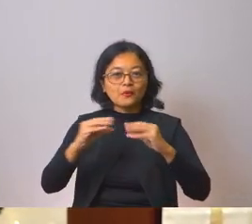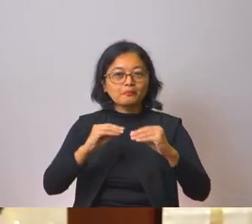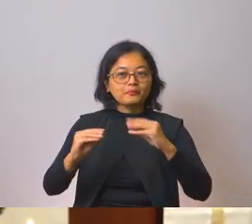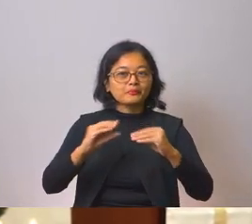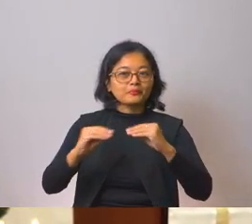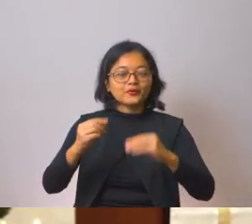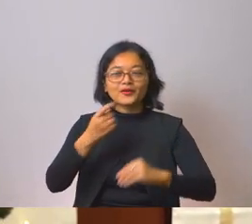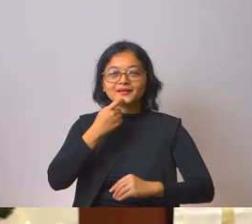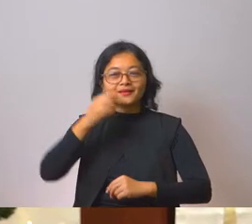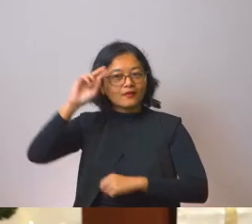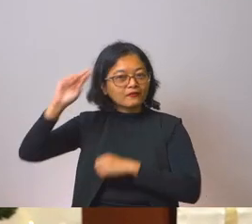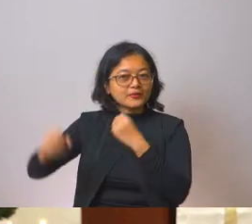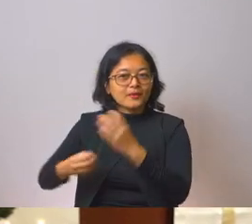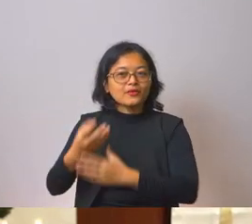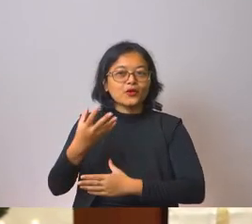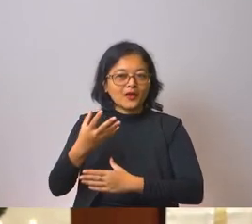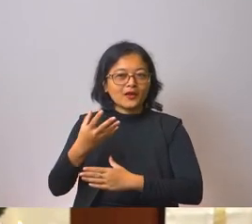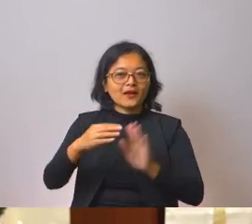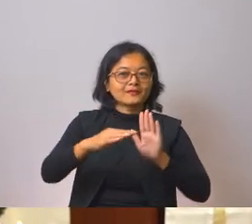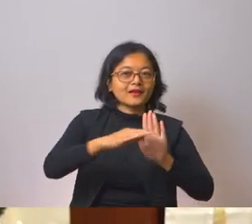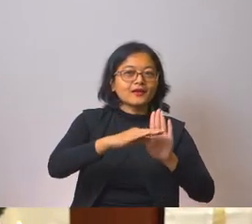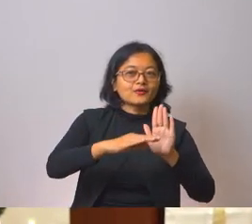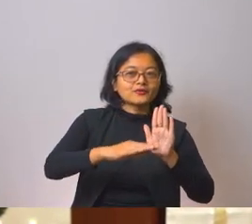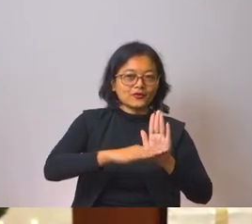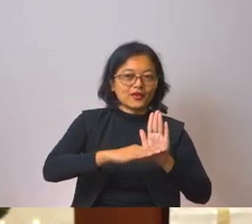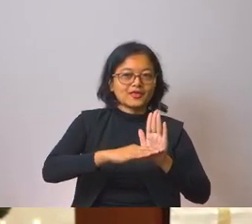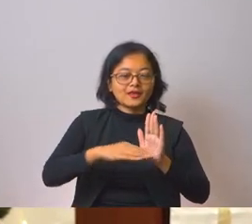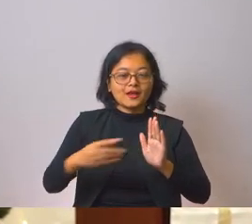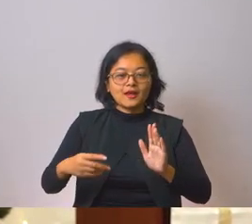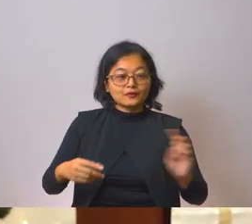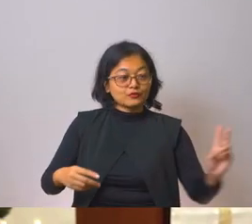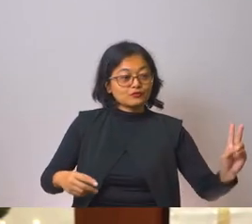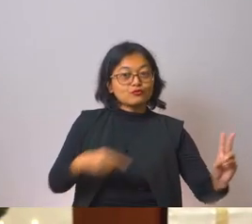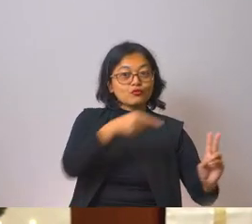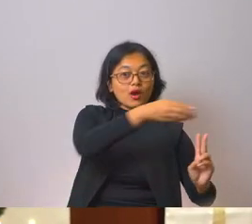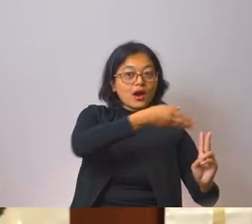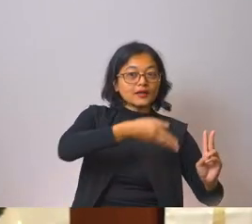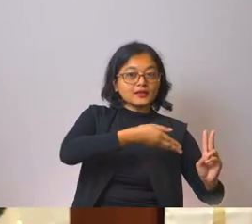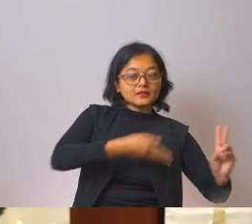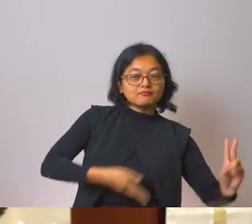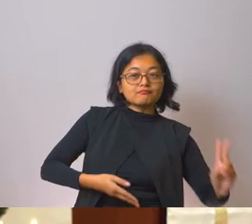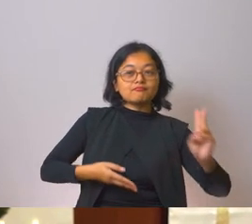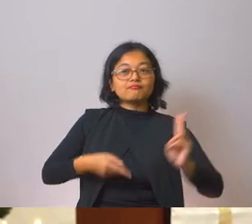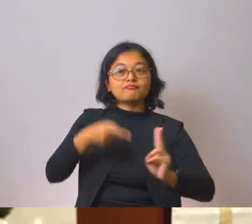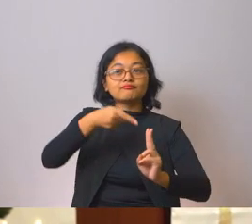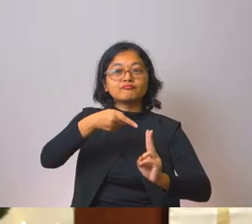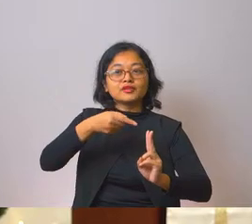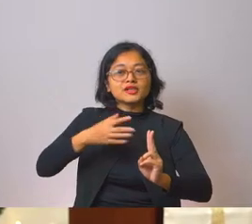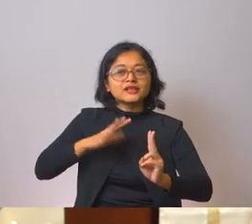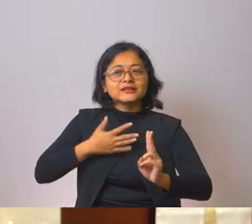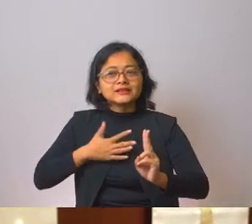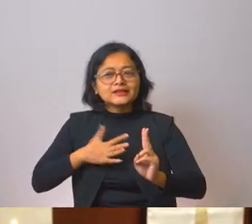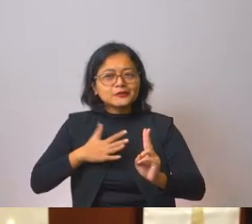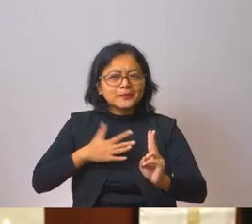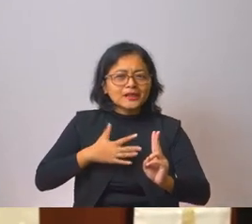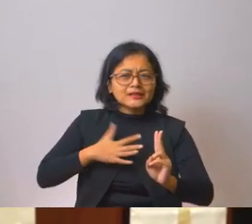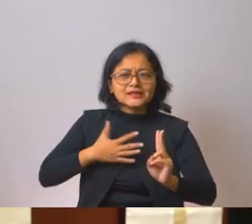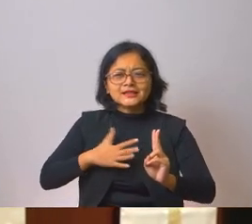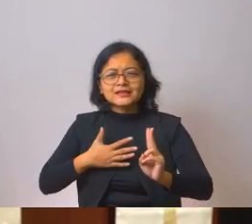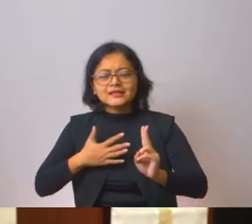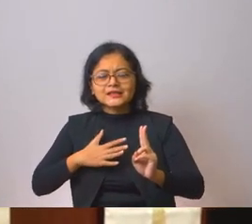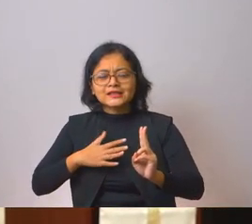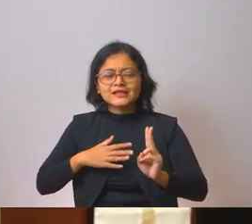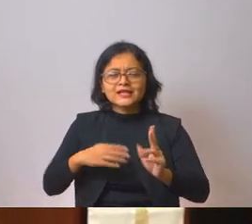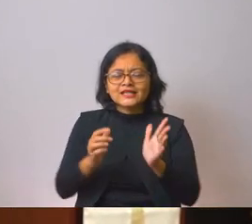membuat anak-anak itu merasa rendah dan remeh. Anak-anak merasa bahwa dirinya itu